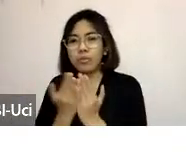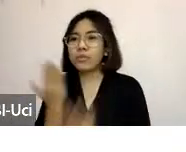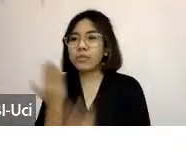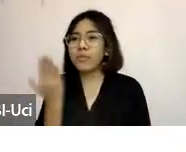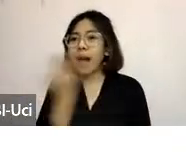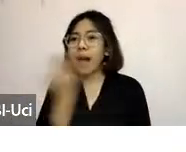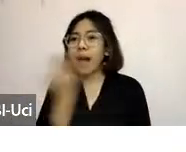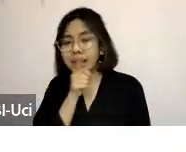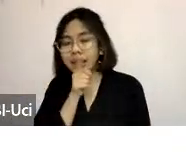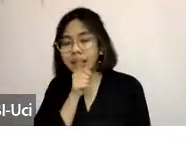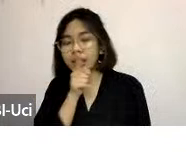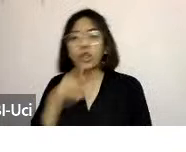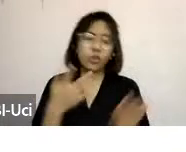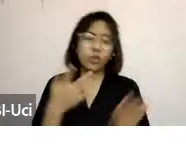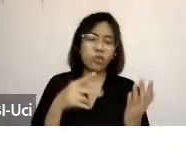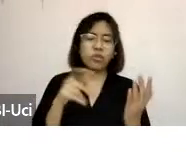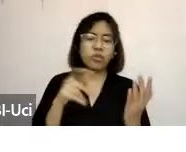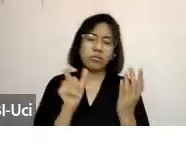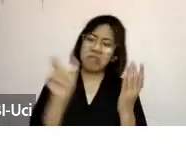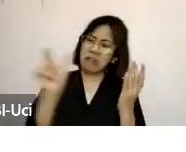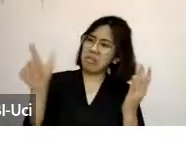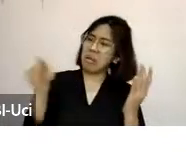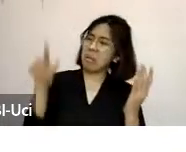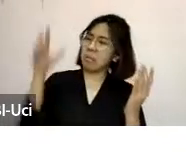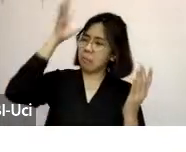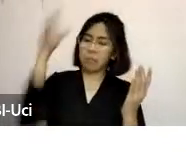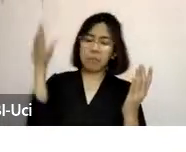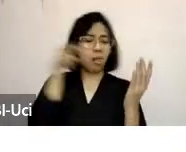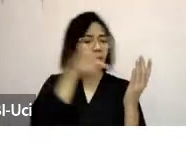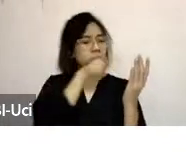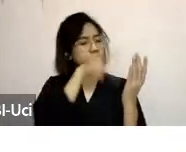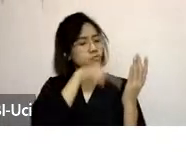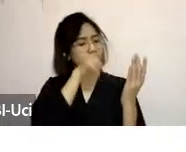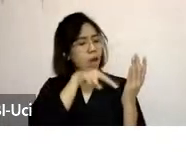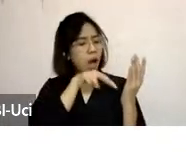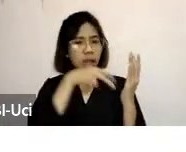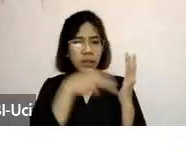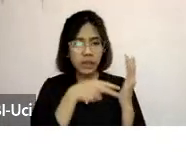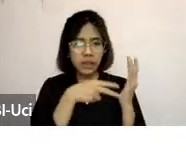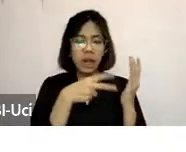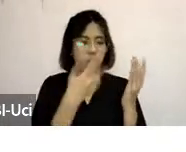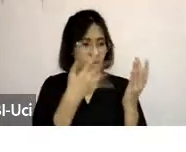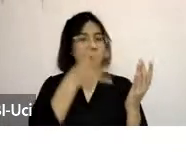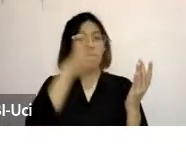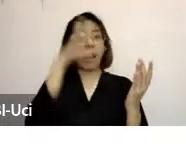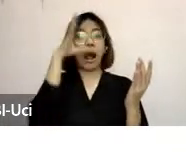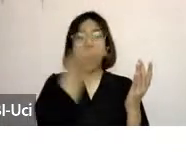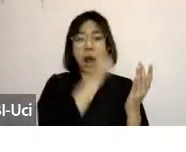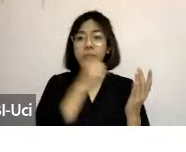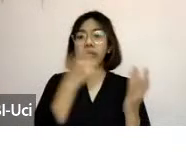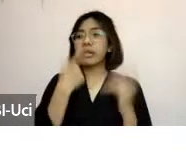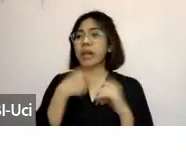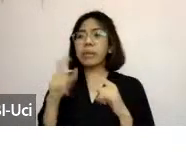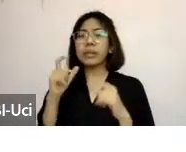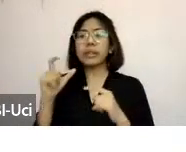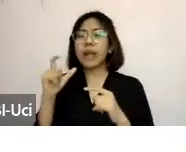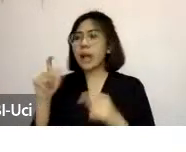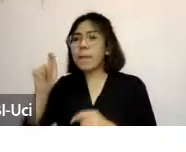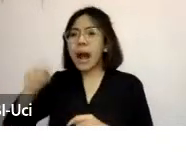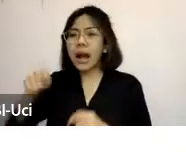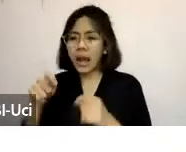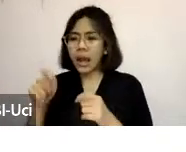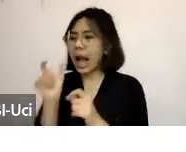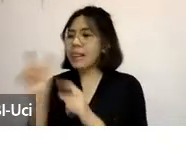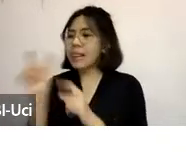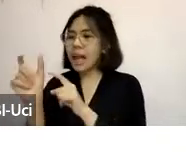dribblove nyadi ka di kamus artinya tapi belum tentu kita tahu cara menggunakannya karena kita tidak punya pengetahuan tentang kata